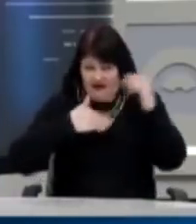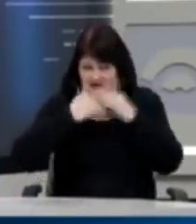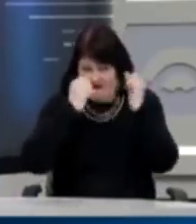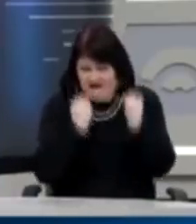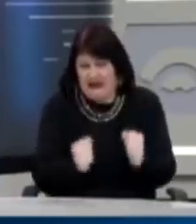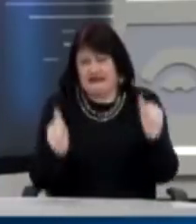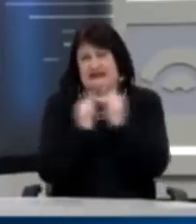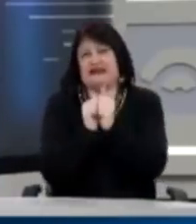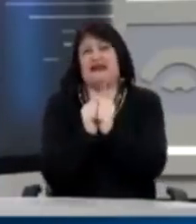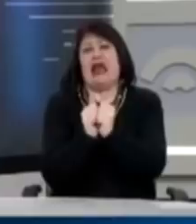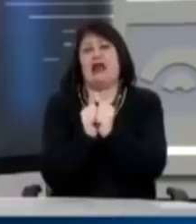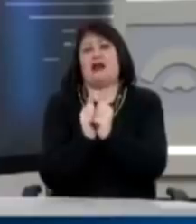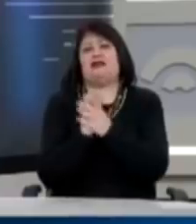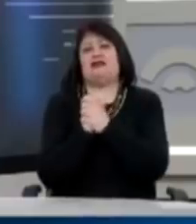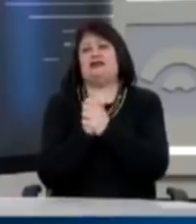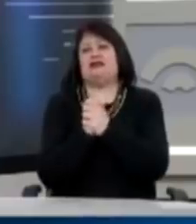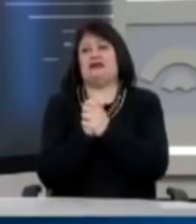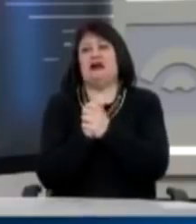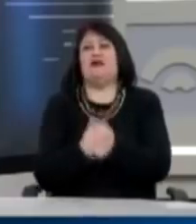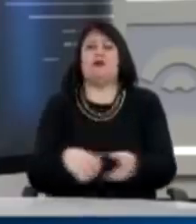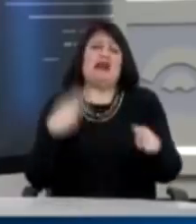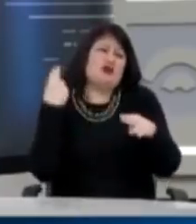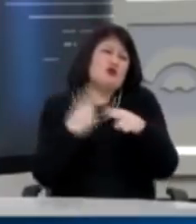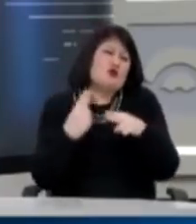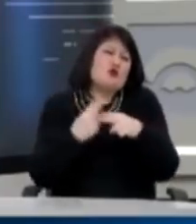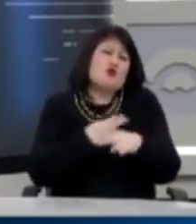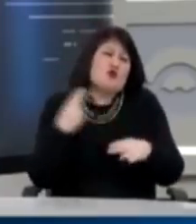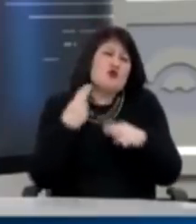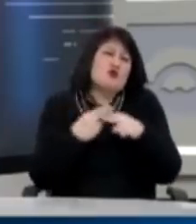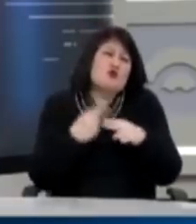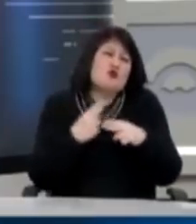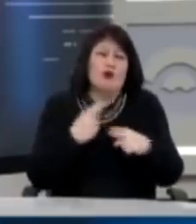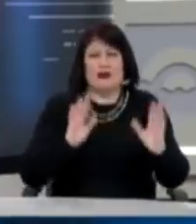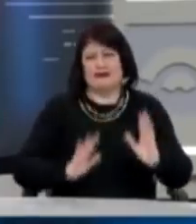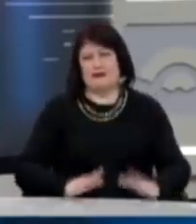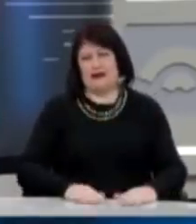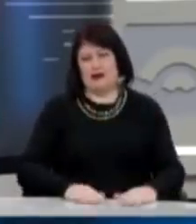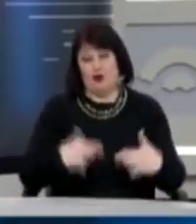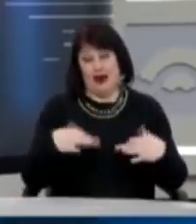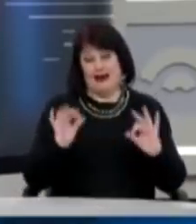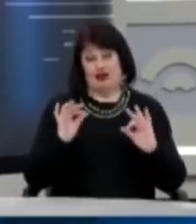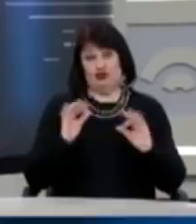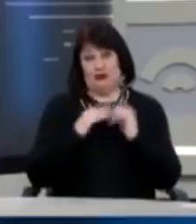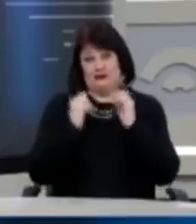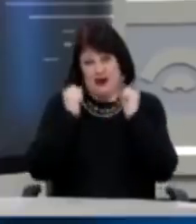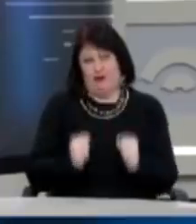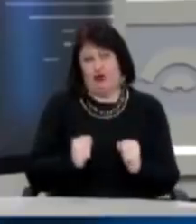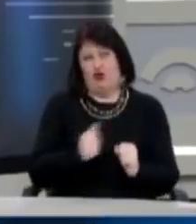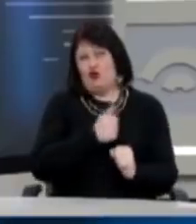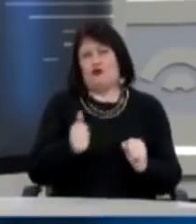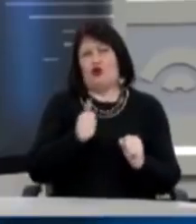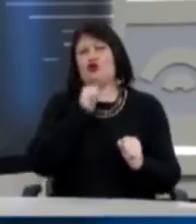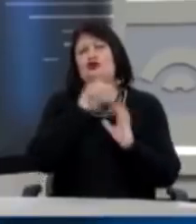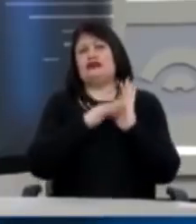συνένωσης. Αυτή είναι η κοινή βάση, τα Άγια των Αγίων, η κοινή αφετηρία που άλλωστε εκφράζεται όχι μόνο στο